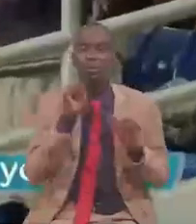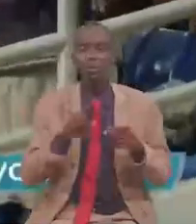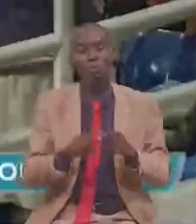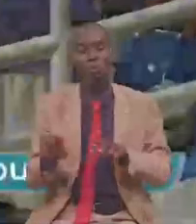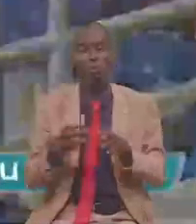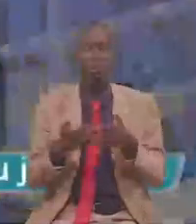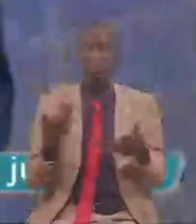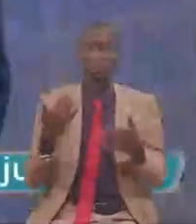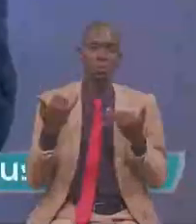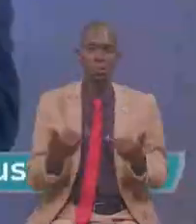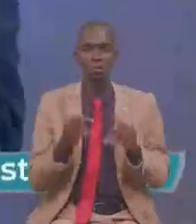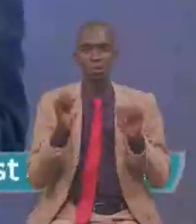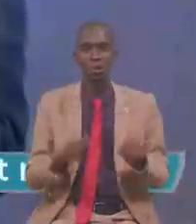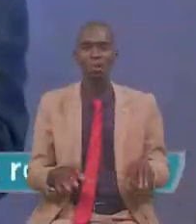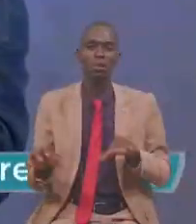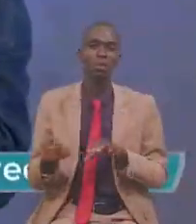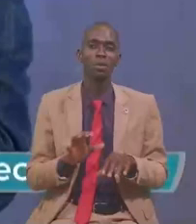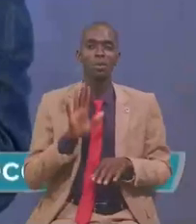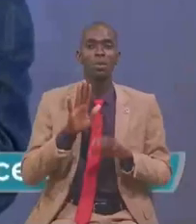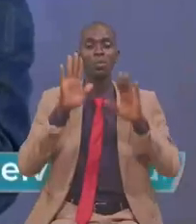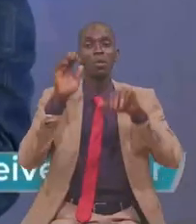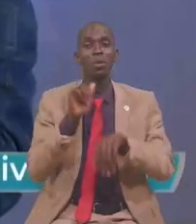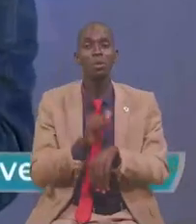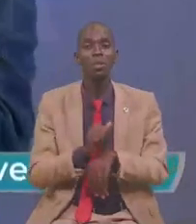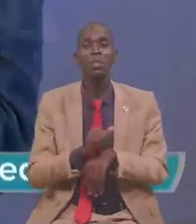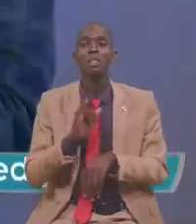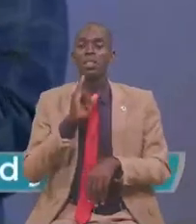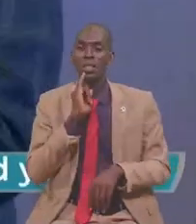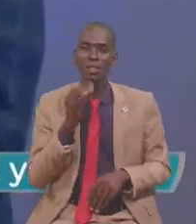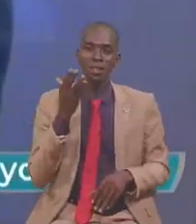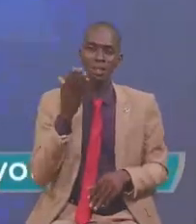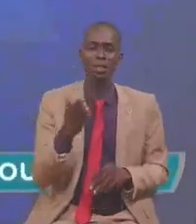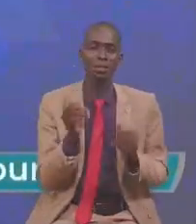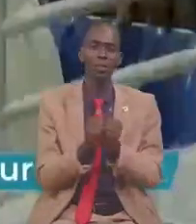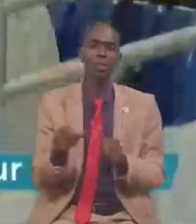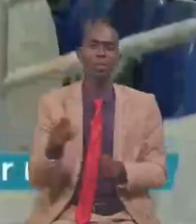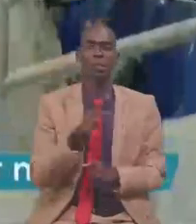de faire, vous pouvez le faire maintenant. Votre miracle est là avec vous.